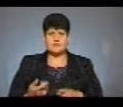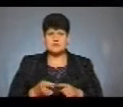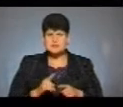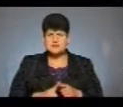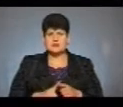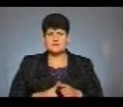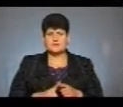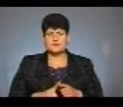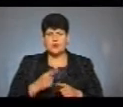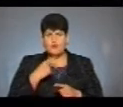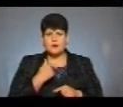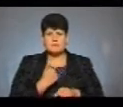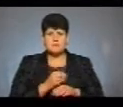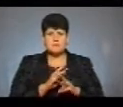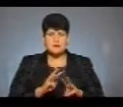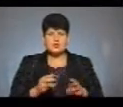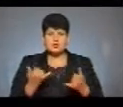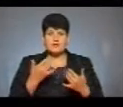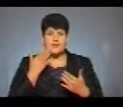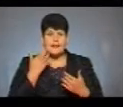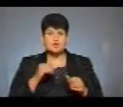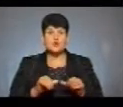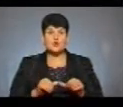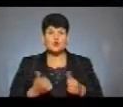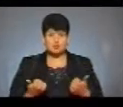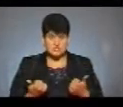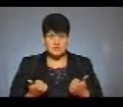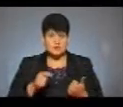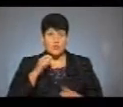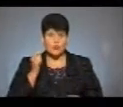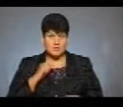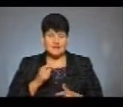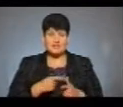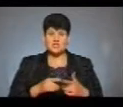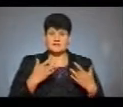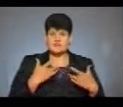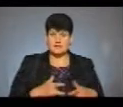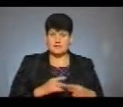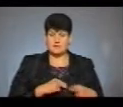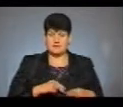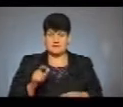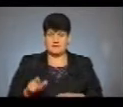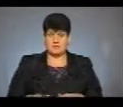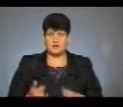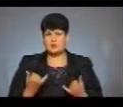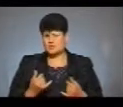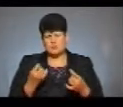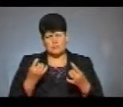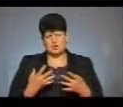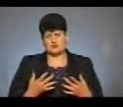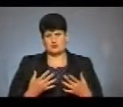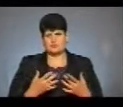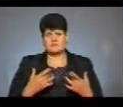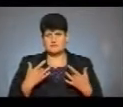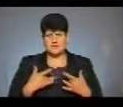сказав прем'єр-міністр, що сьогодні легше розлучитися в Україні, ніж звільнити працівника. Та сьогодні працівника досить просто звільнити.